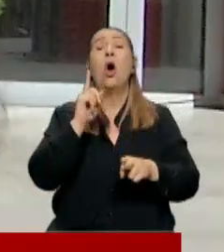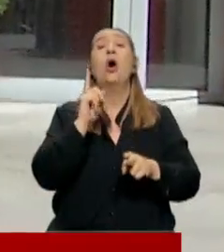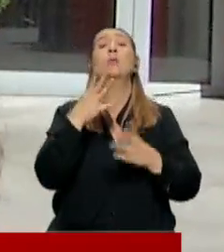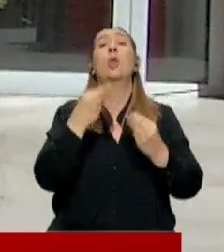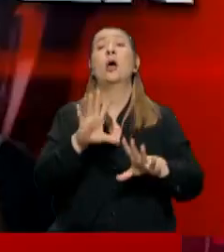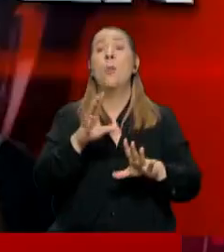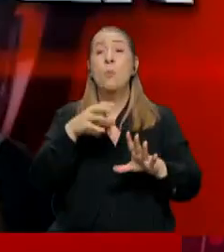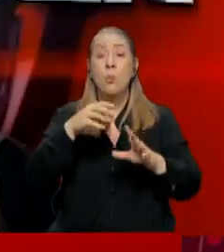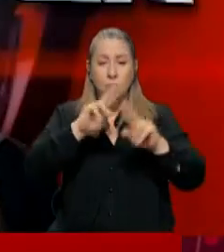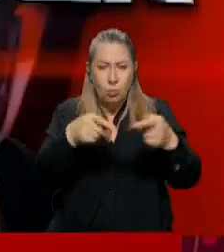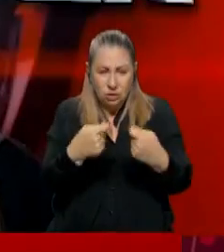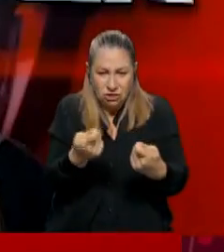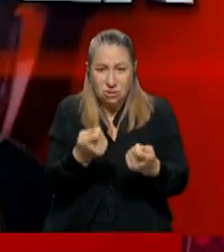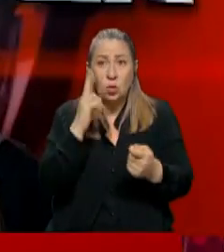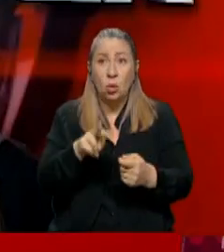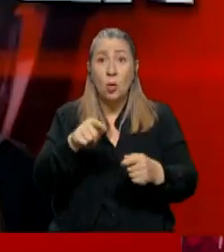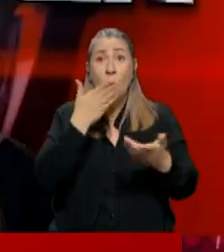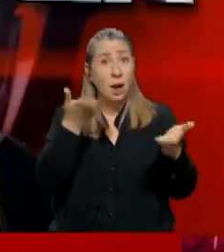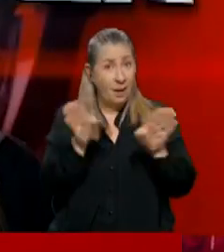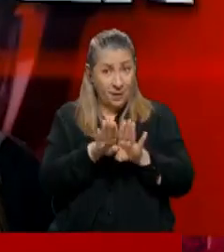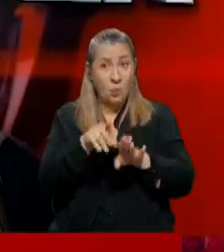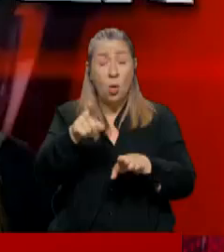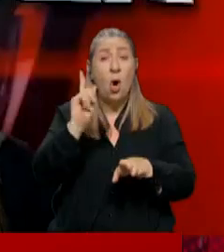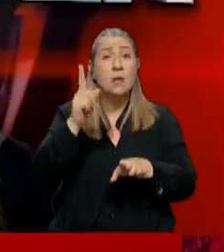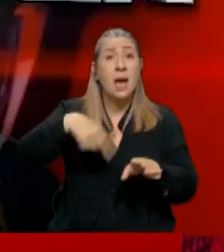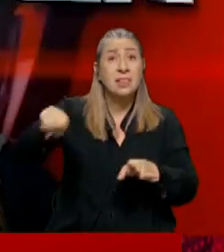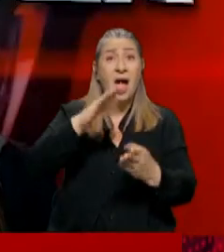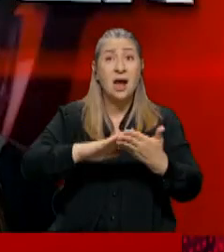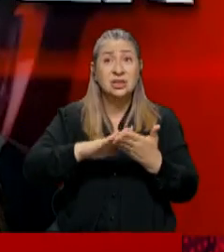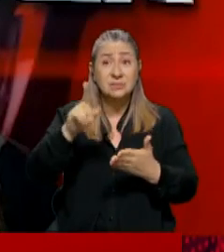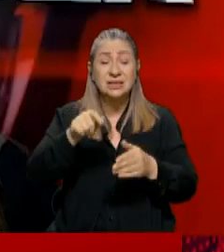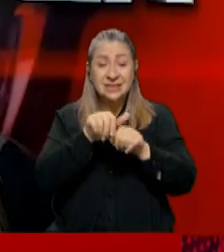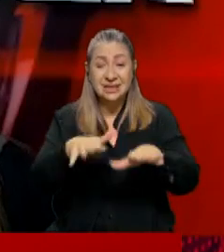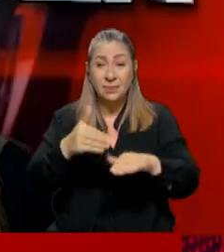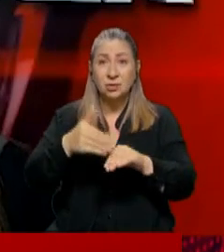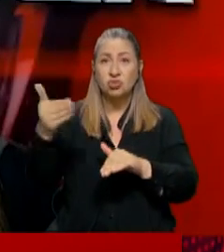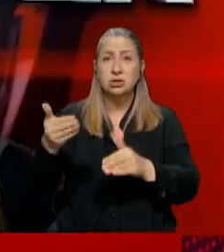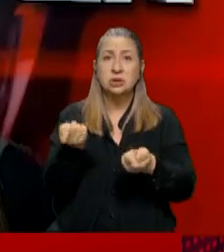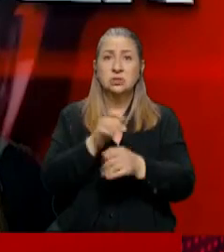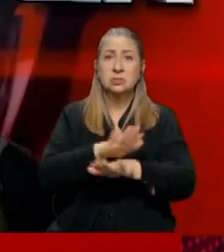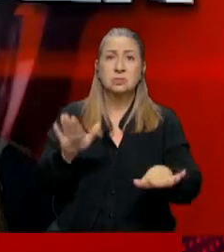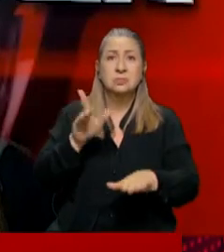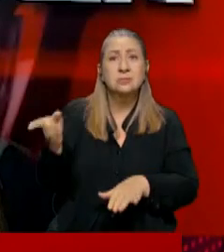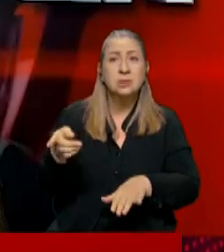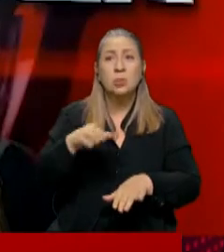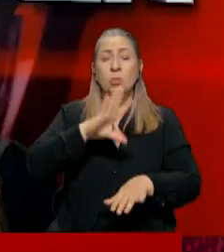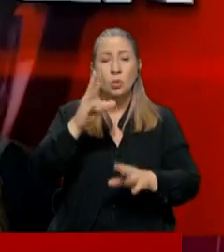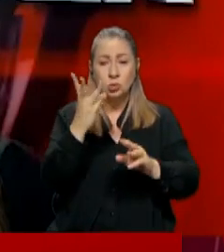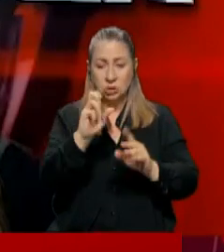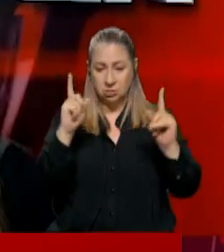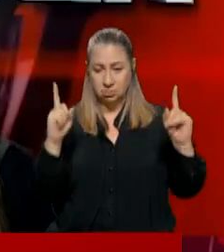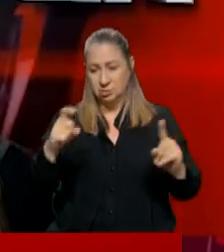elemanı olarak gözüküyorum. Bugün de okullarımız kapandı. Bu öğretmen arkadaşlarımız sistemin dışına çıktı. Bütün yaz